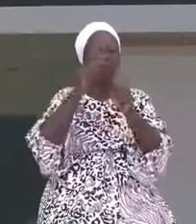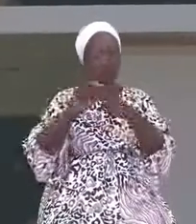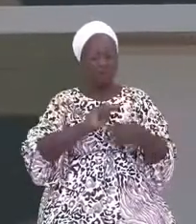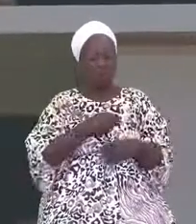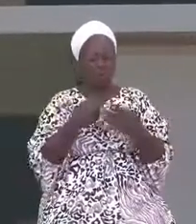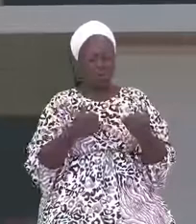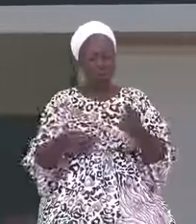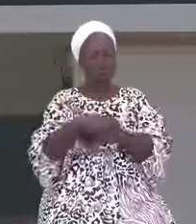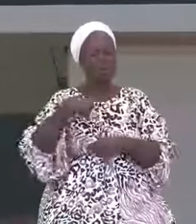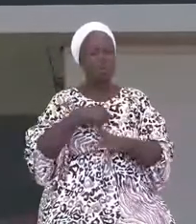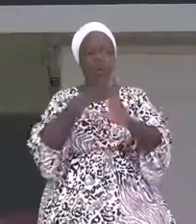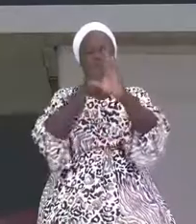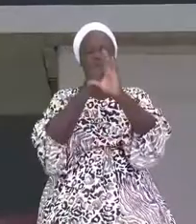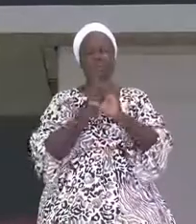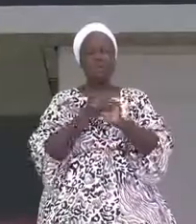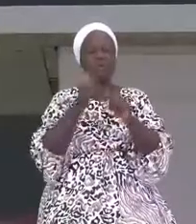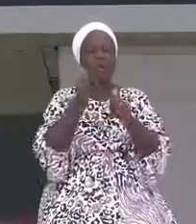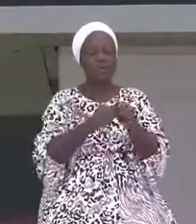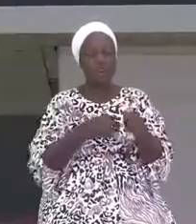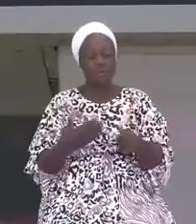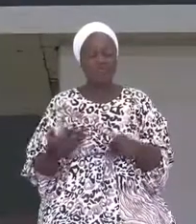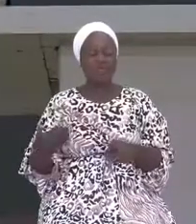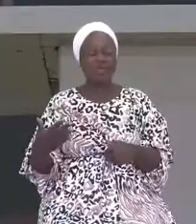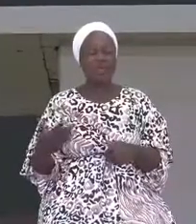nous recevrons